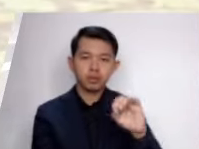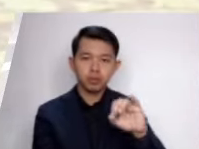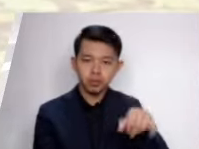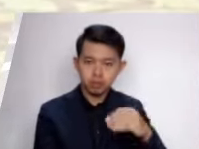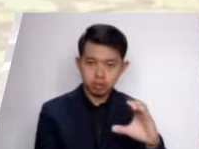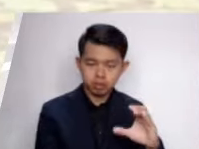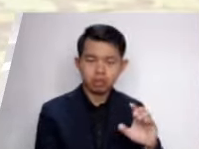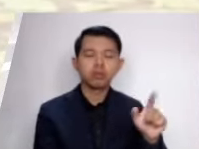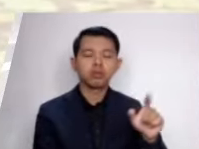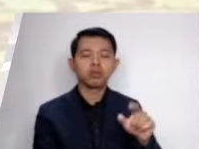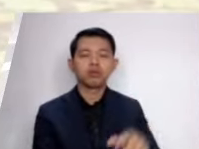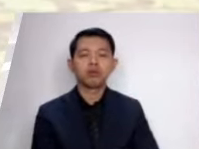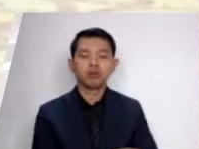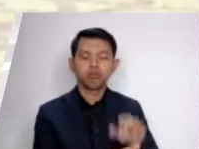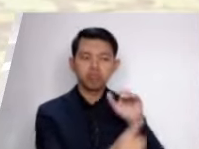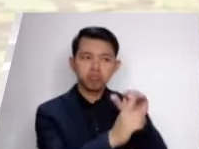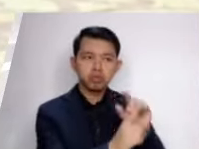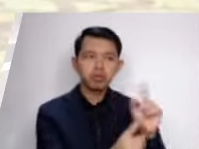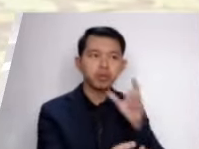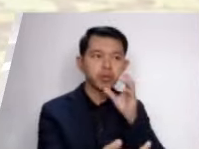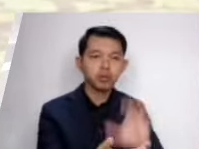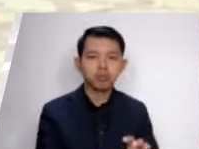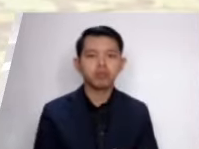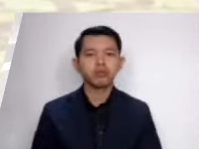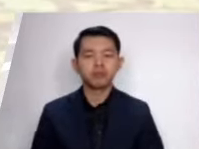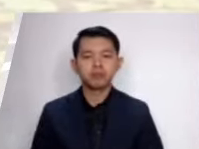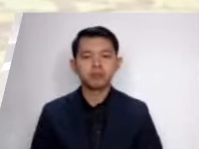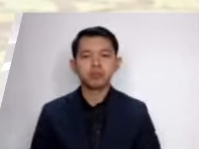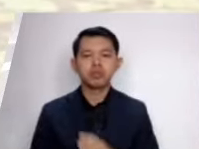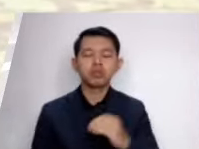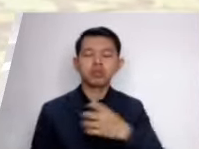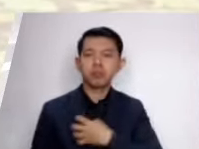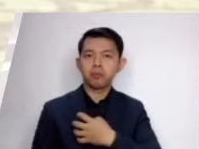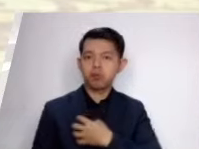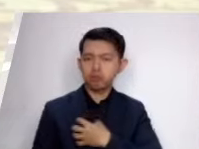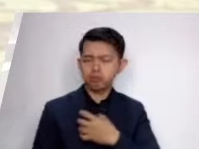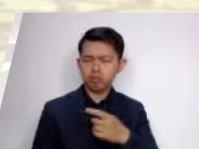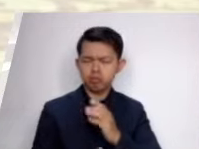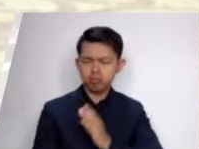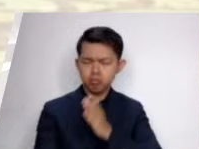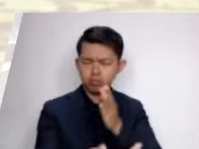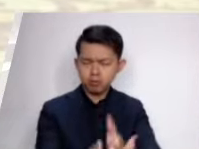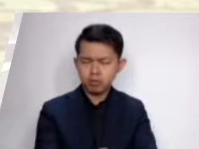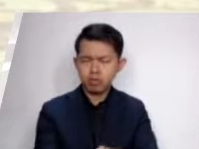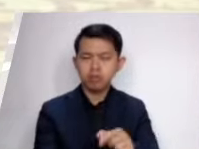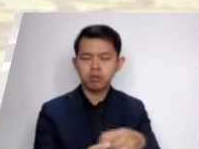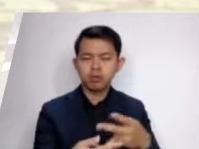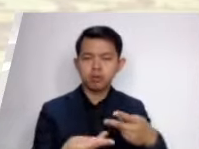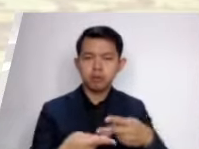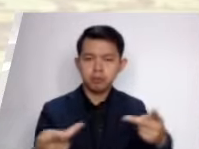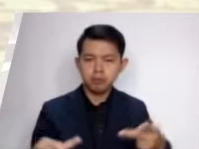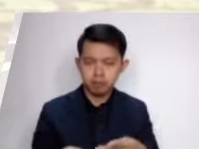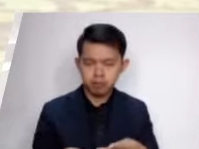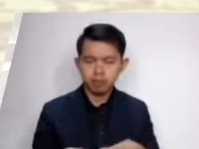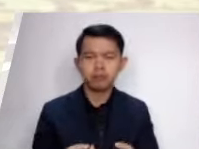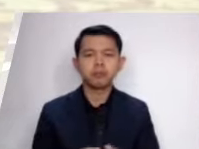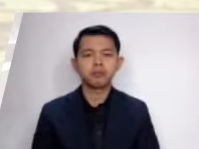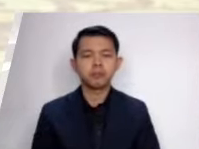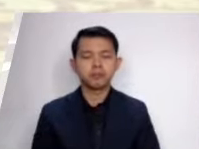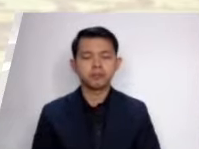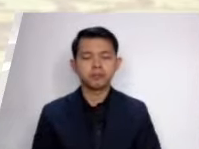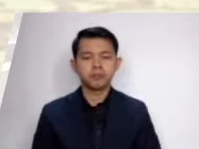Office 11 dahil magkasanib puwersa umanong sumalakay ang mga pulis sa mga property mula sa Police Regional Office 10, 11 at 12. Connie,